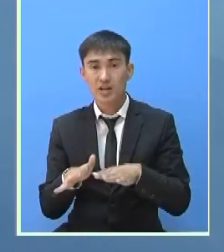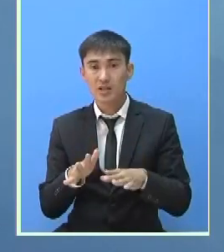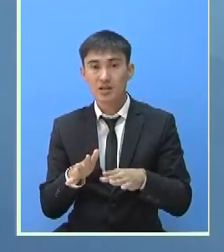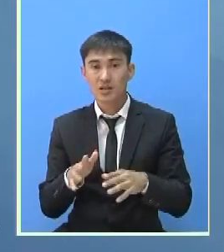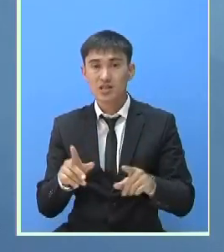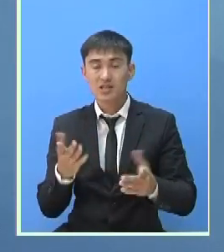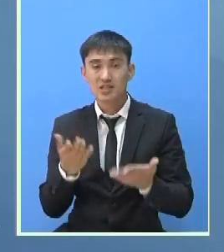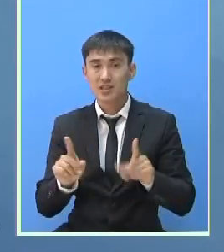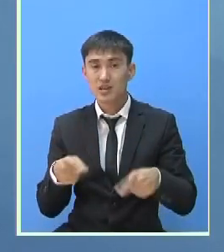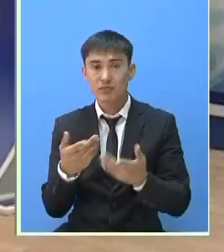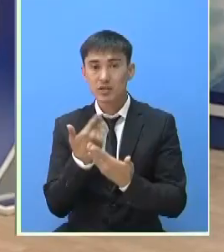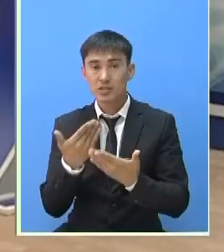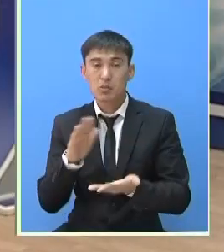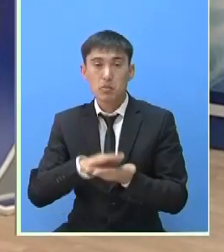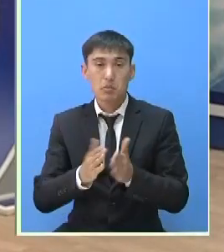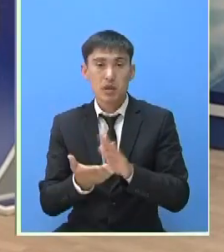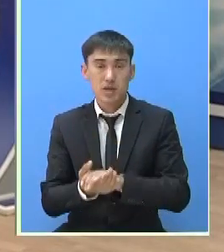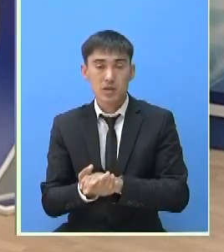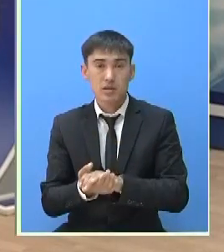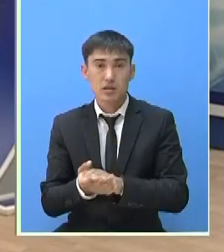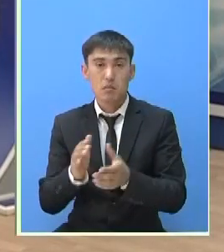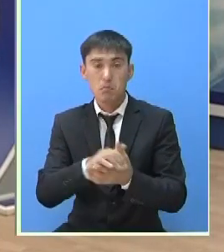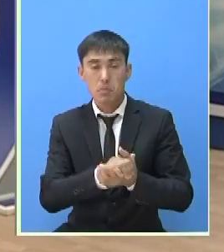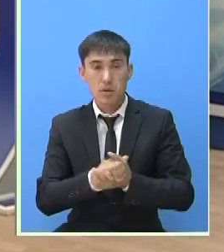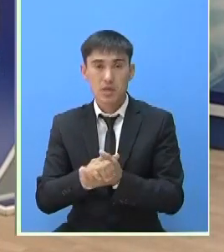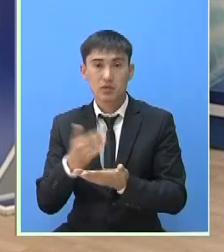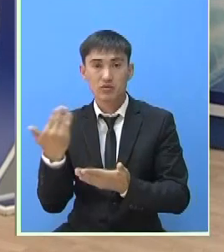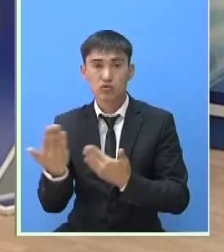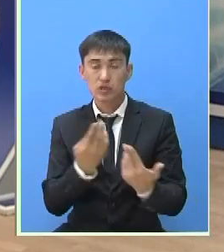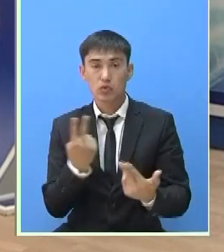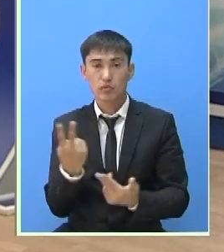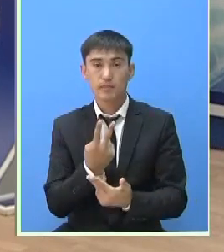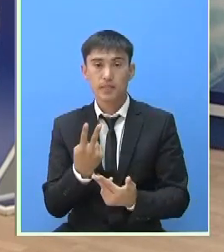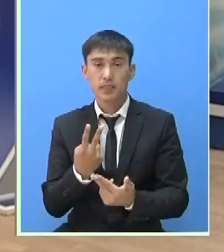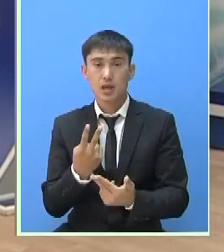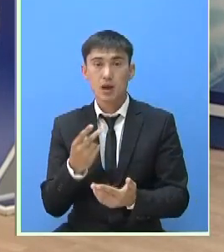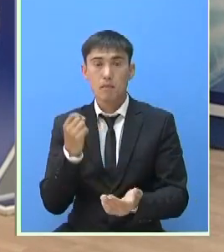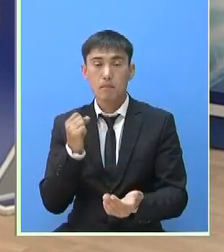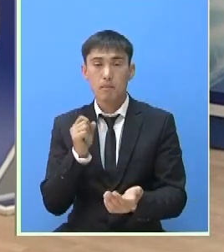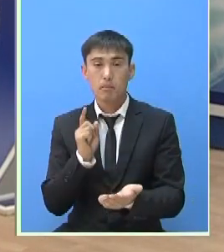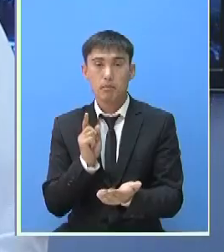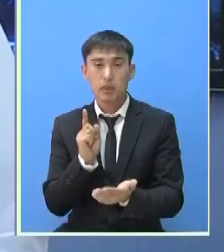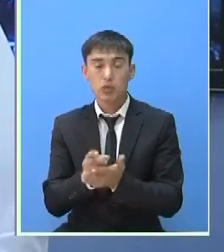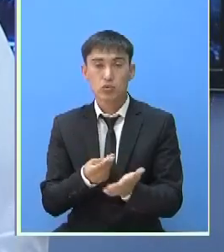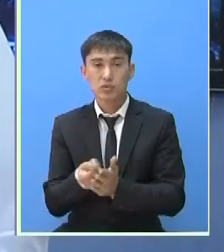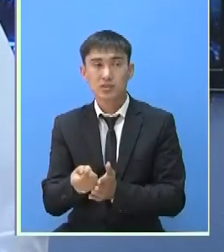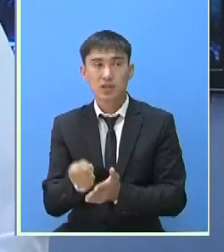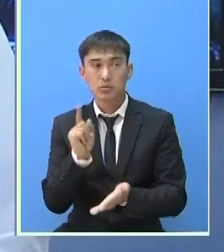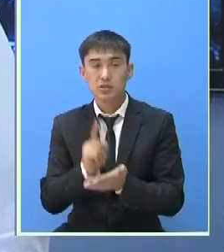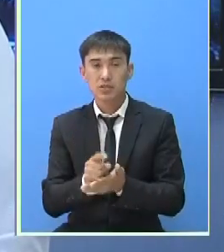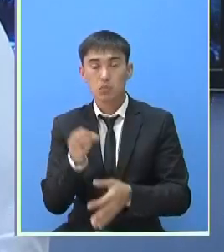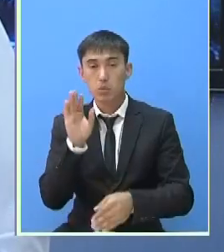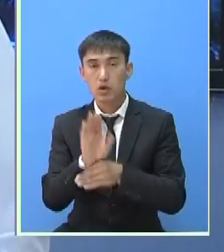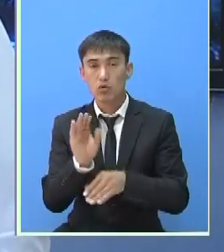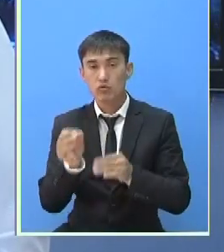и в связи с примирением сторон? Принудительный платеж, он взыскивается в обязательном порядке со всех осужденных приговором